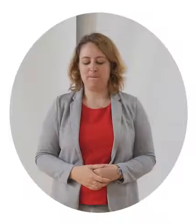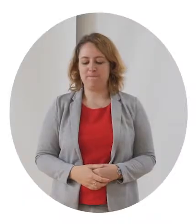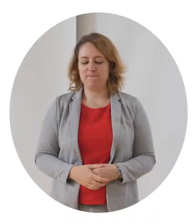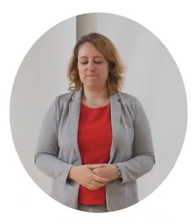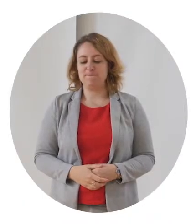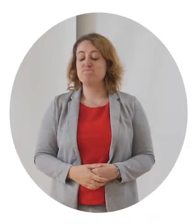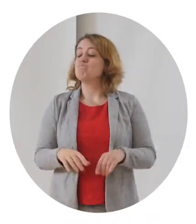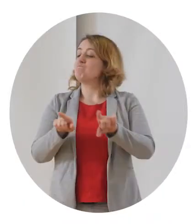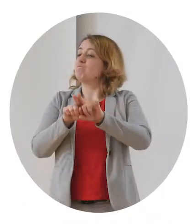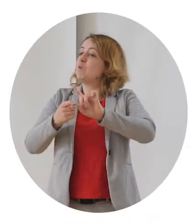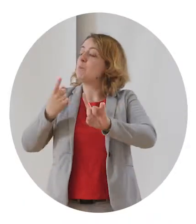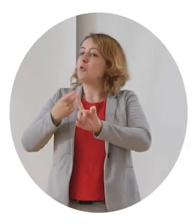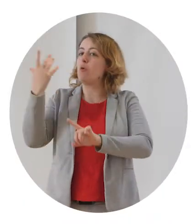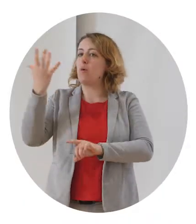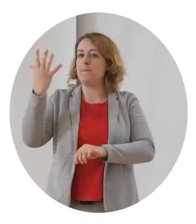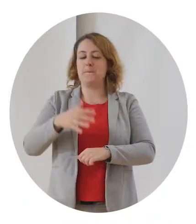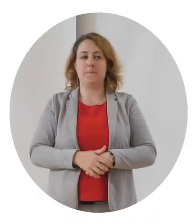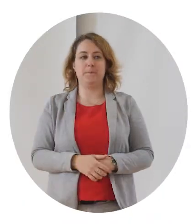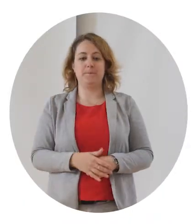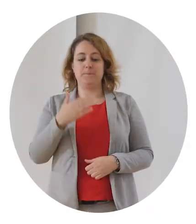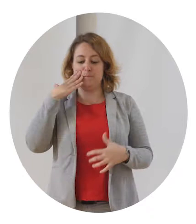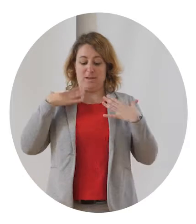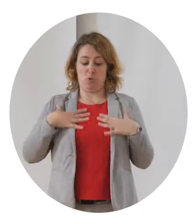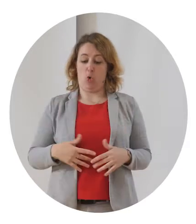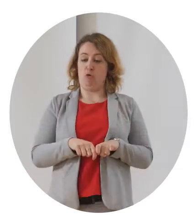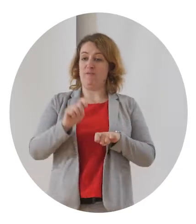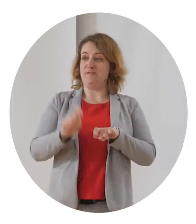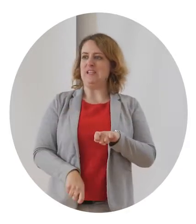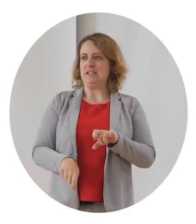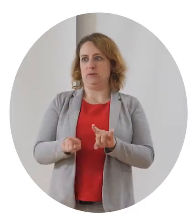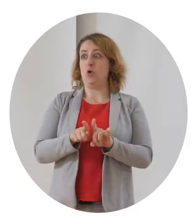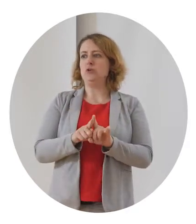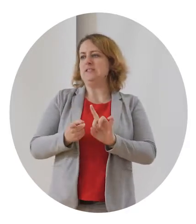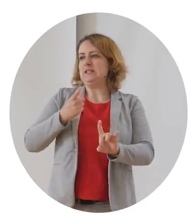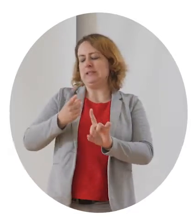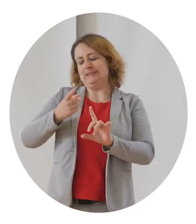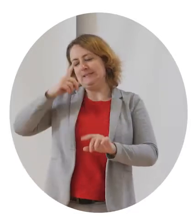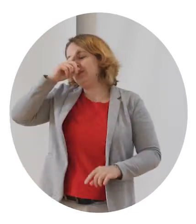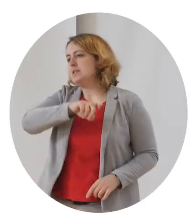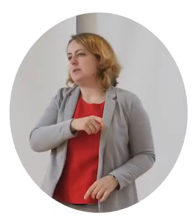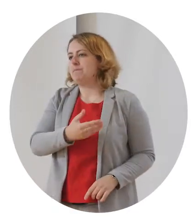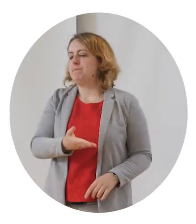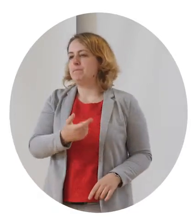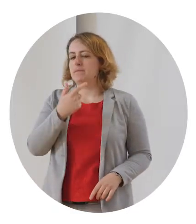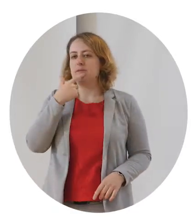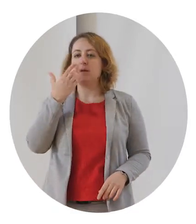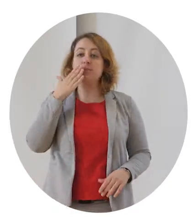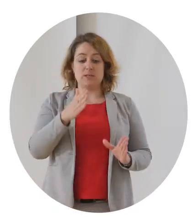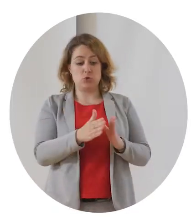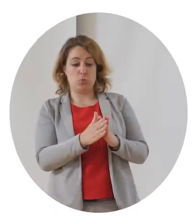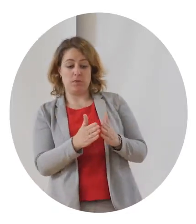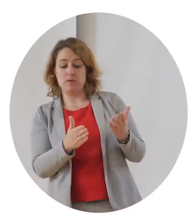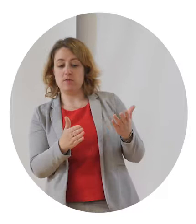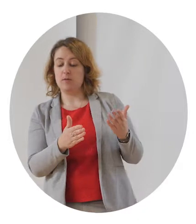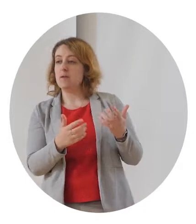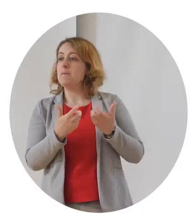aussi, ce qui est important, c'est que l'immobilité est aussi difficile, puisque si par exemple on